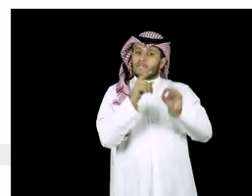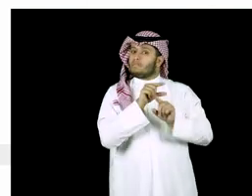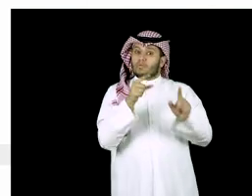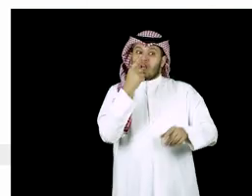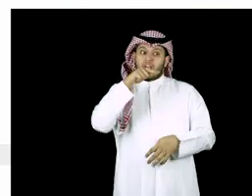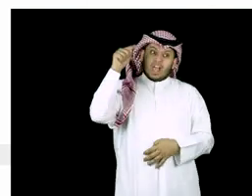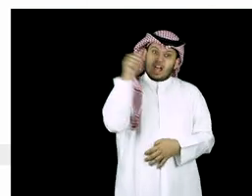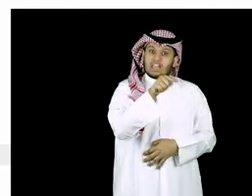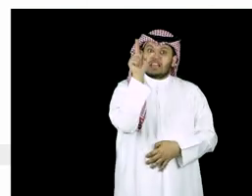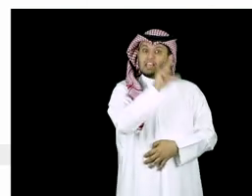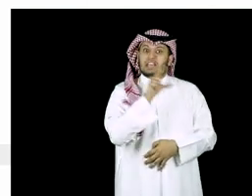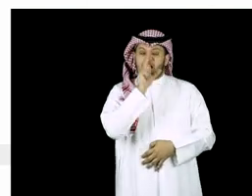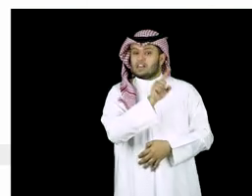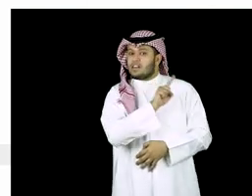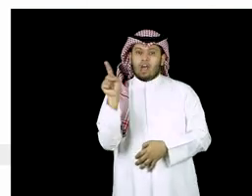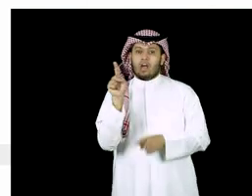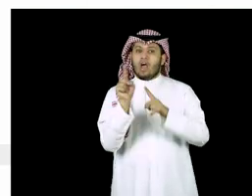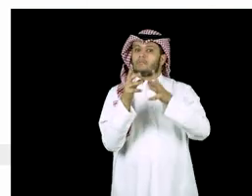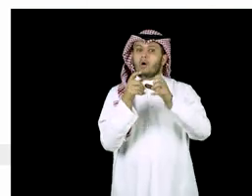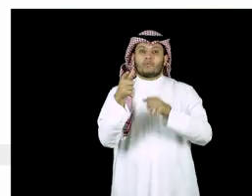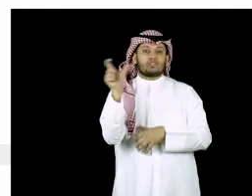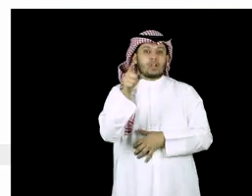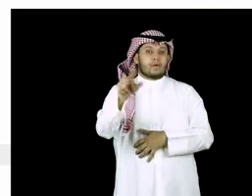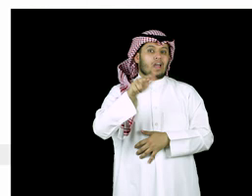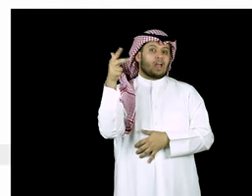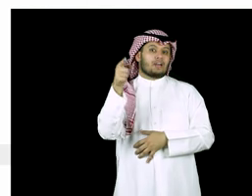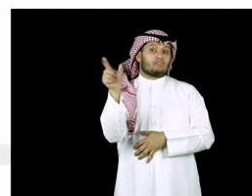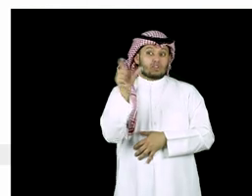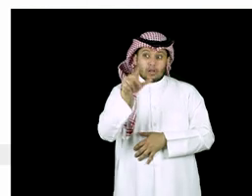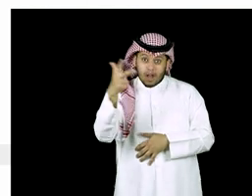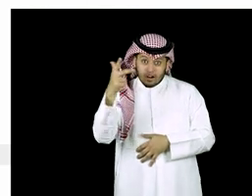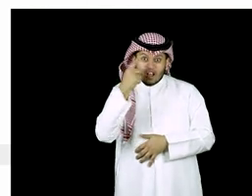في الدين. وهذا تتعلق بغير المسلم.